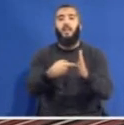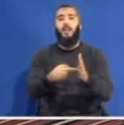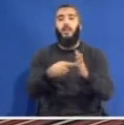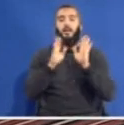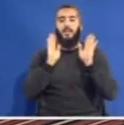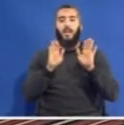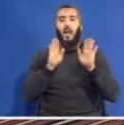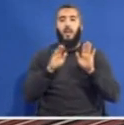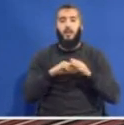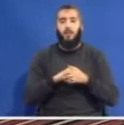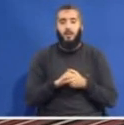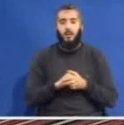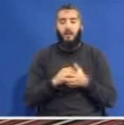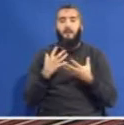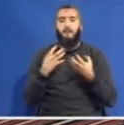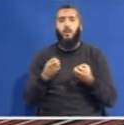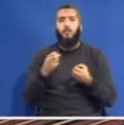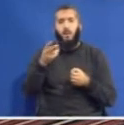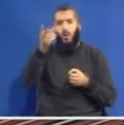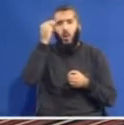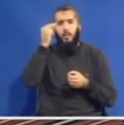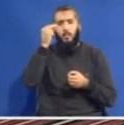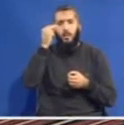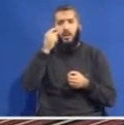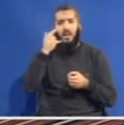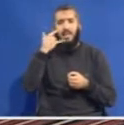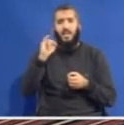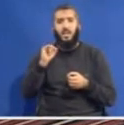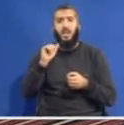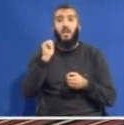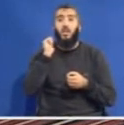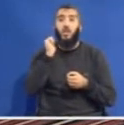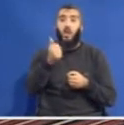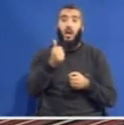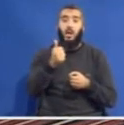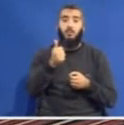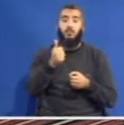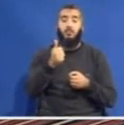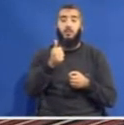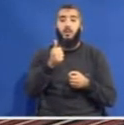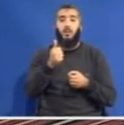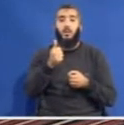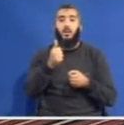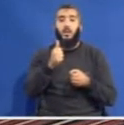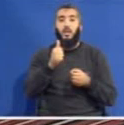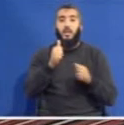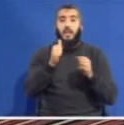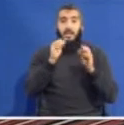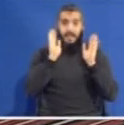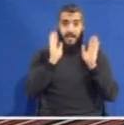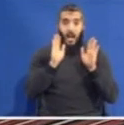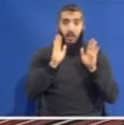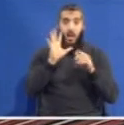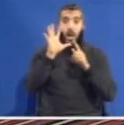أيوة. حبيت نعرف إذا كان شرط كل وقت ندير الإقامة. أيوة.